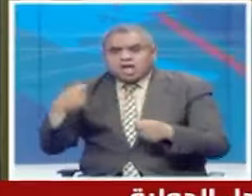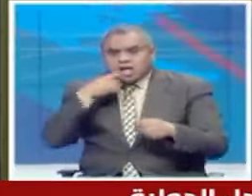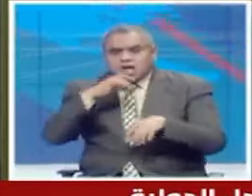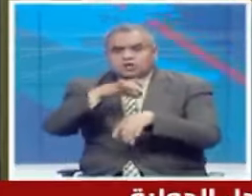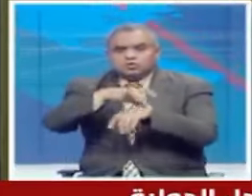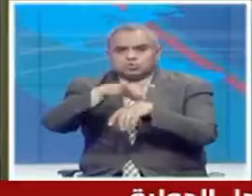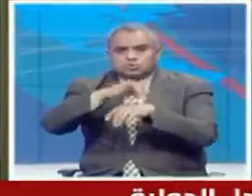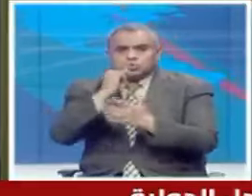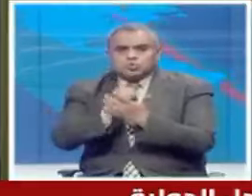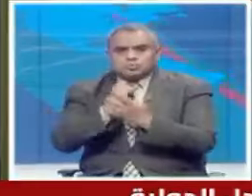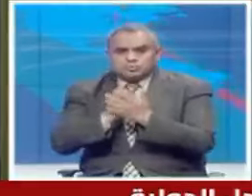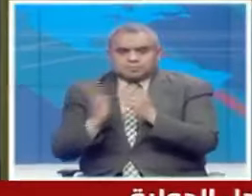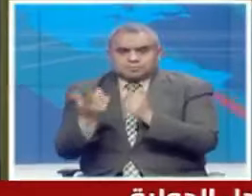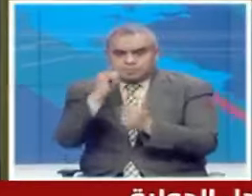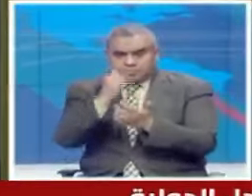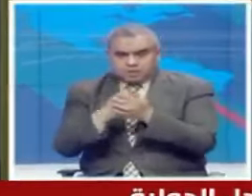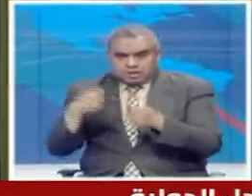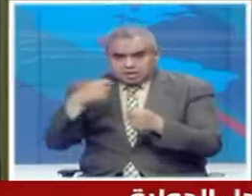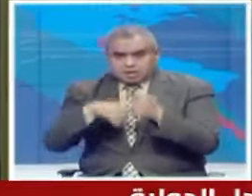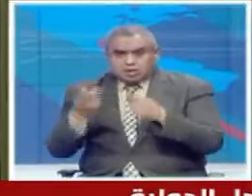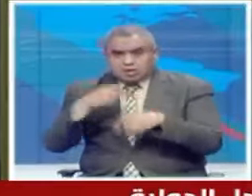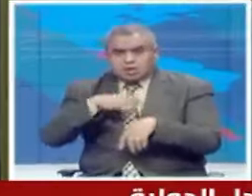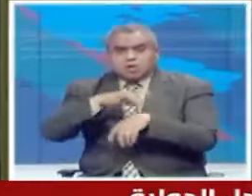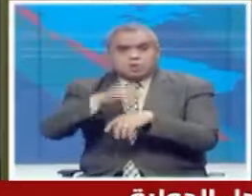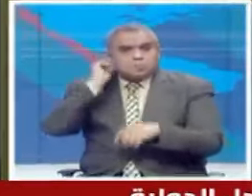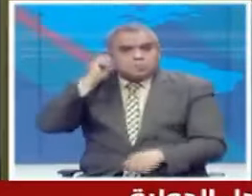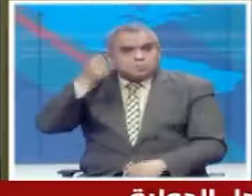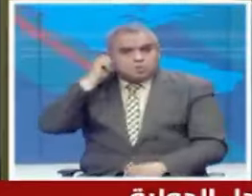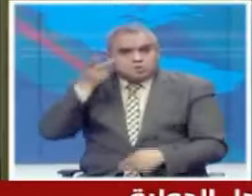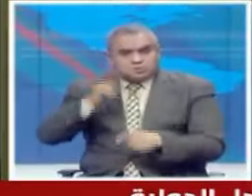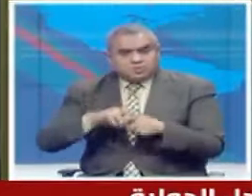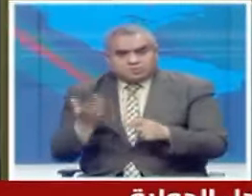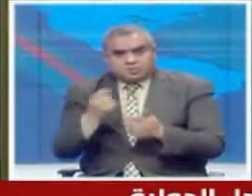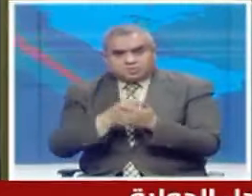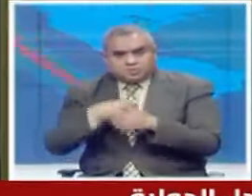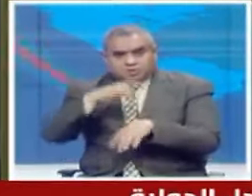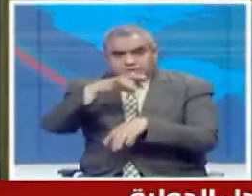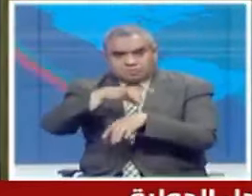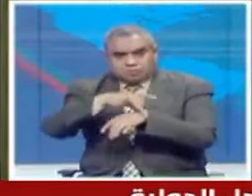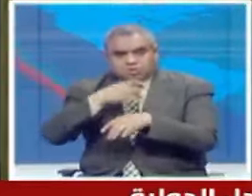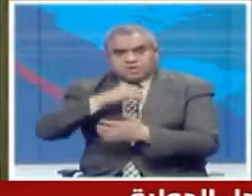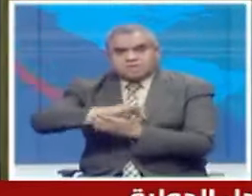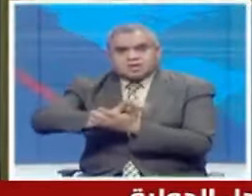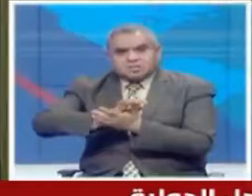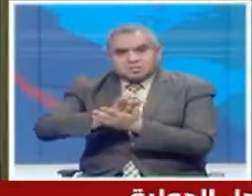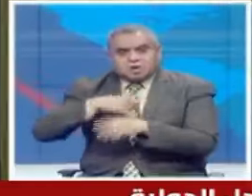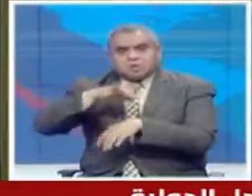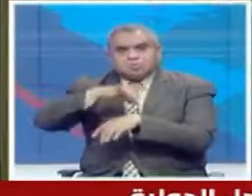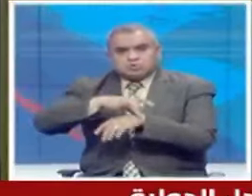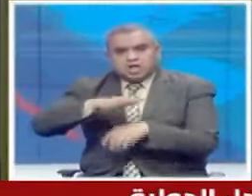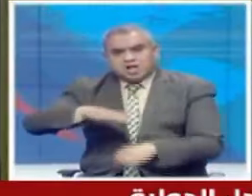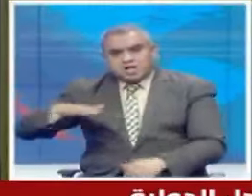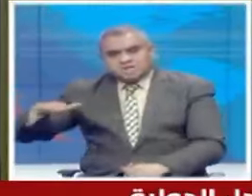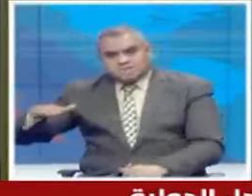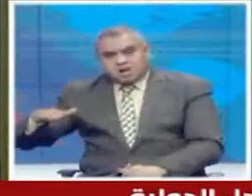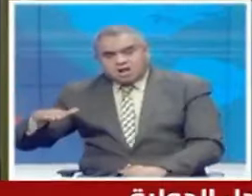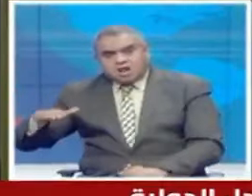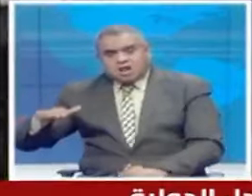فرق فازت أيضا، وعلى مستوى المستشفيات عندنا مستشفى البطن التخصصي، وعندنا مستشفى الأطفال، وعندنا